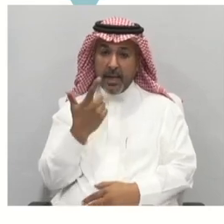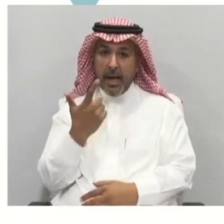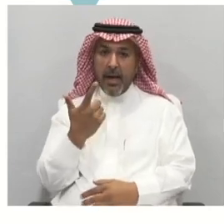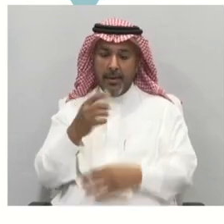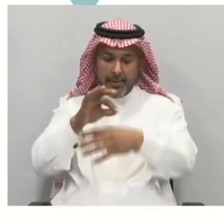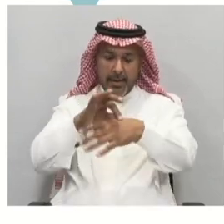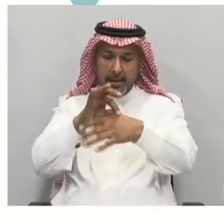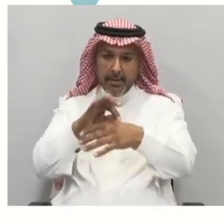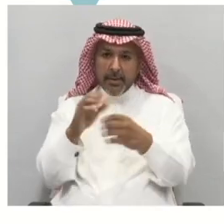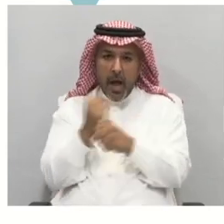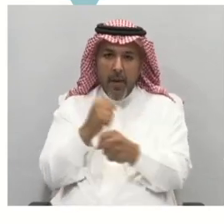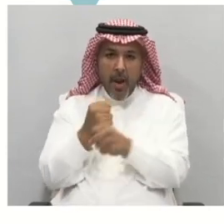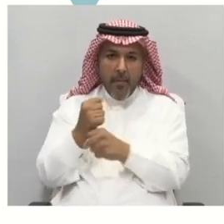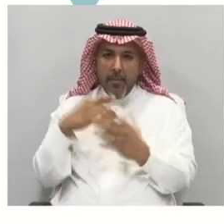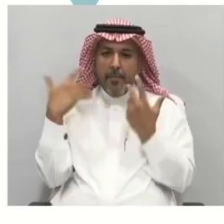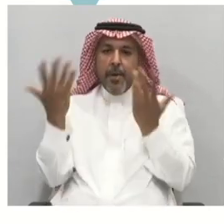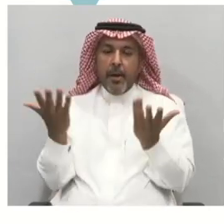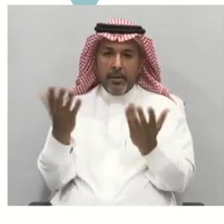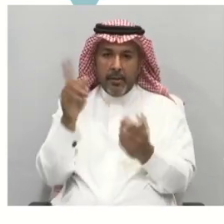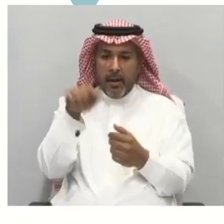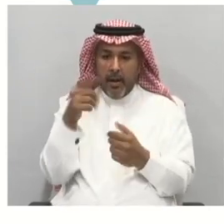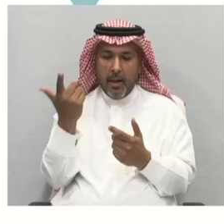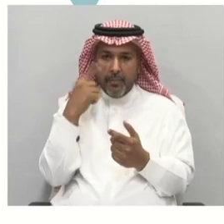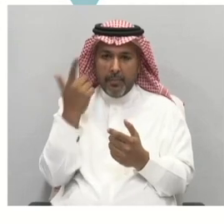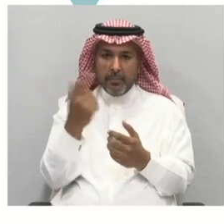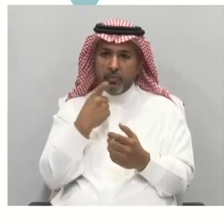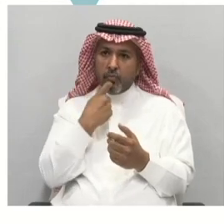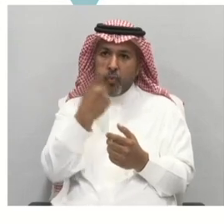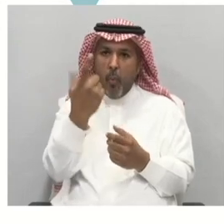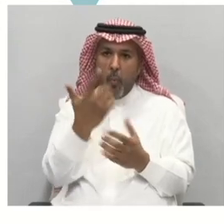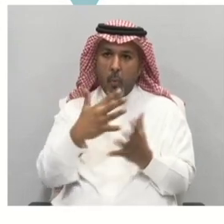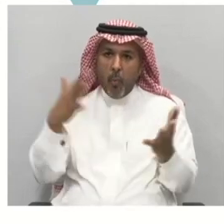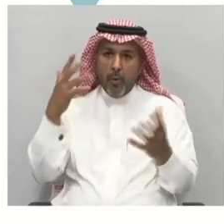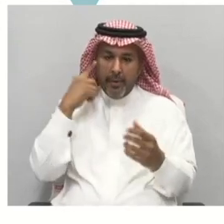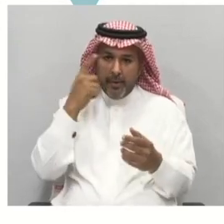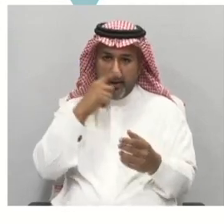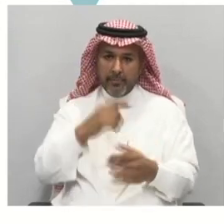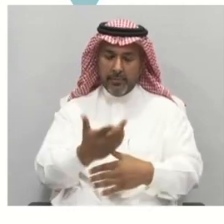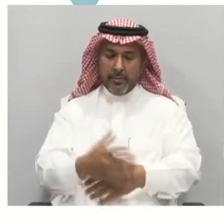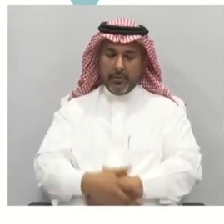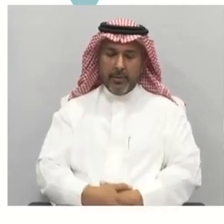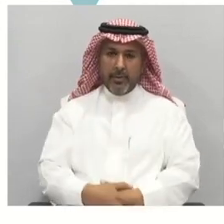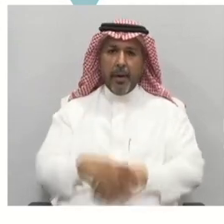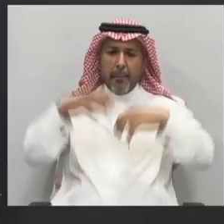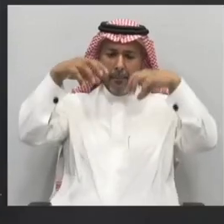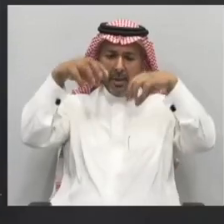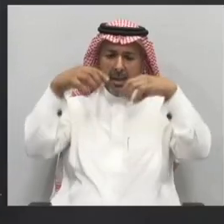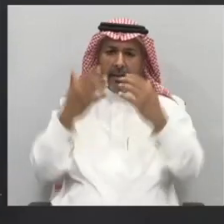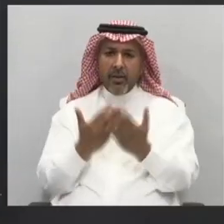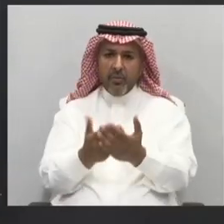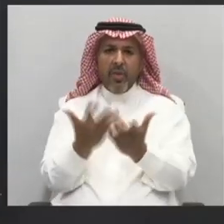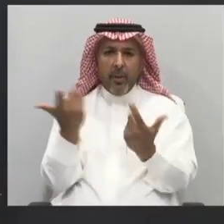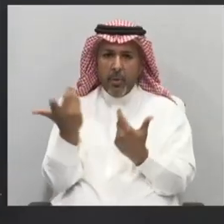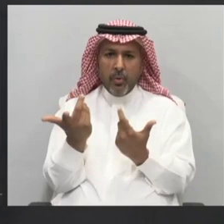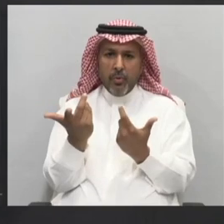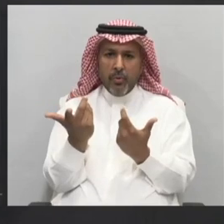مقدور البشر فيججريها الله تعالى تاييدا لرسله ونصره لهم فهي خارج عن مقدور